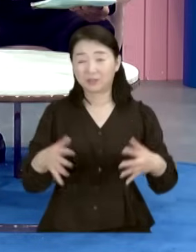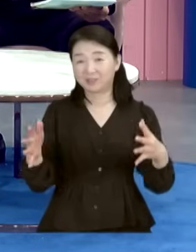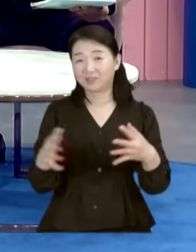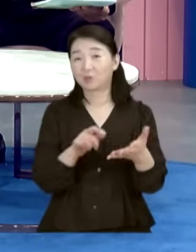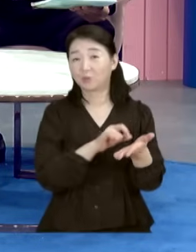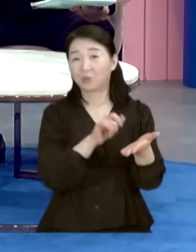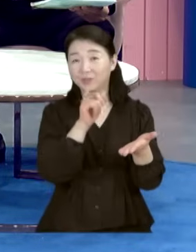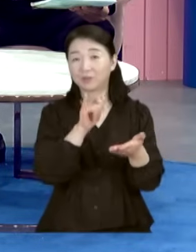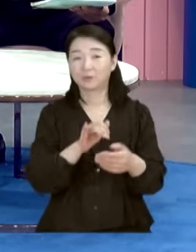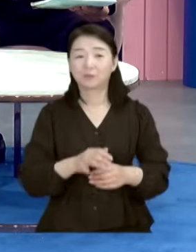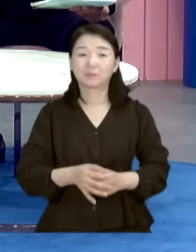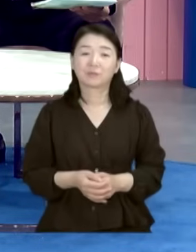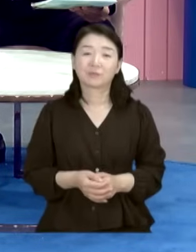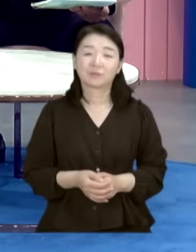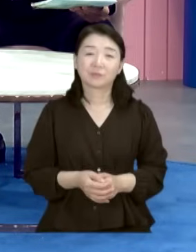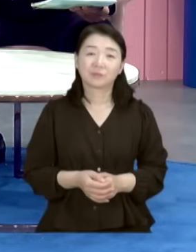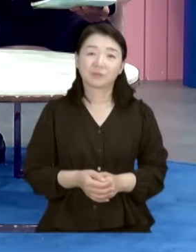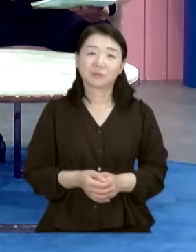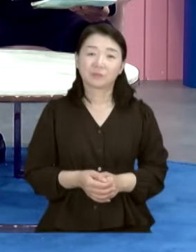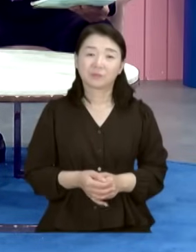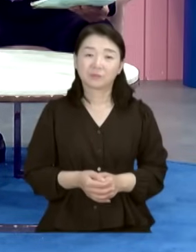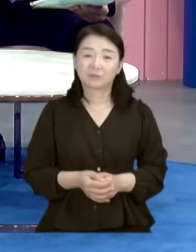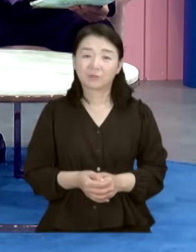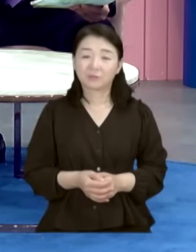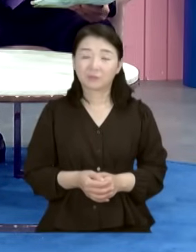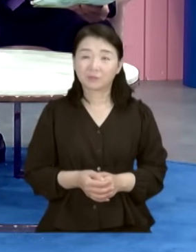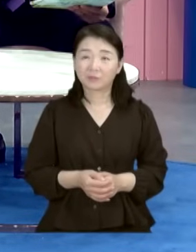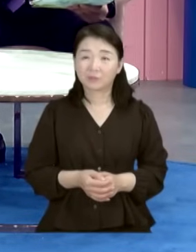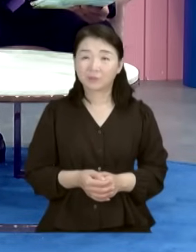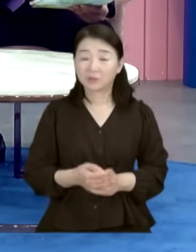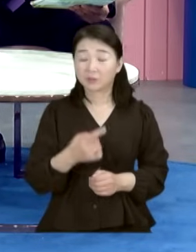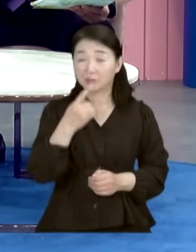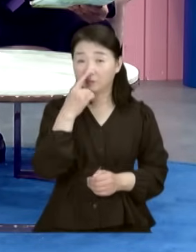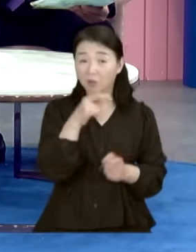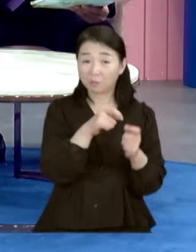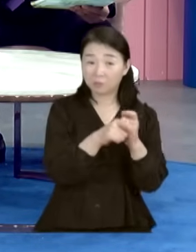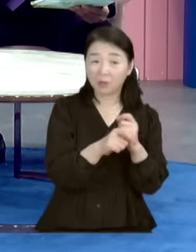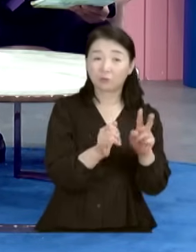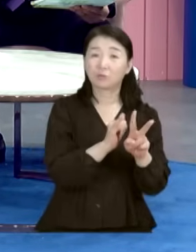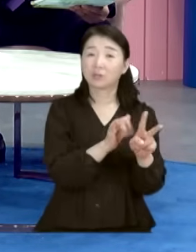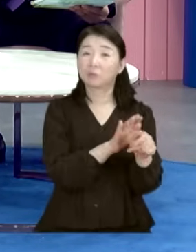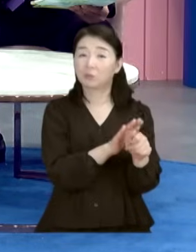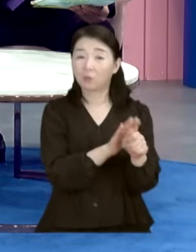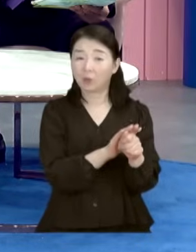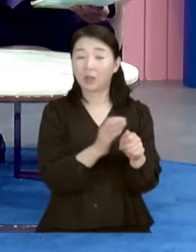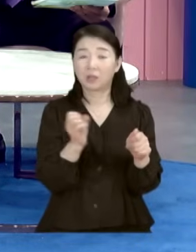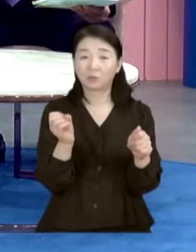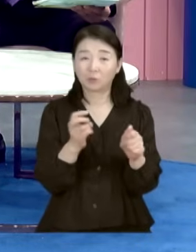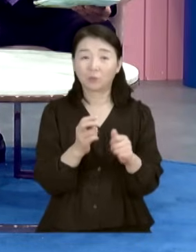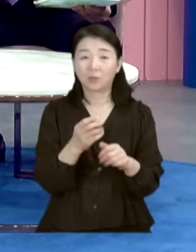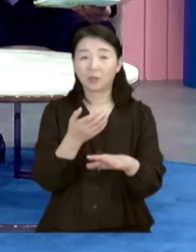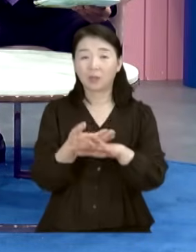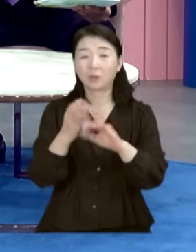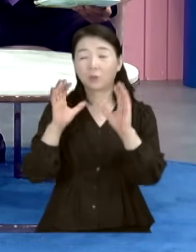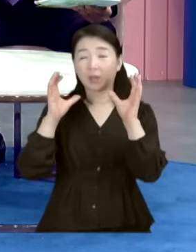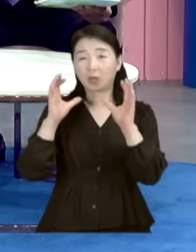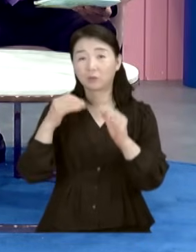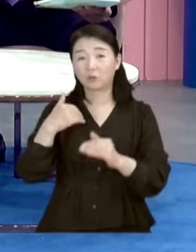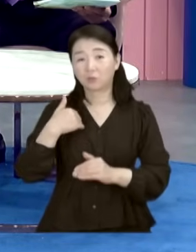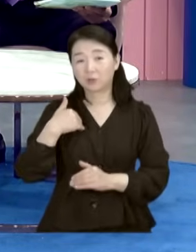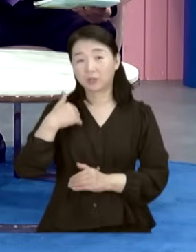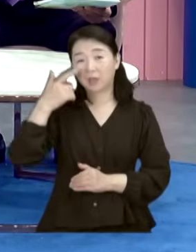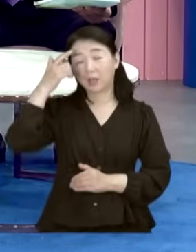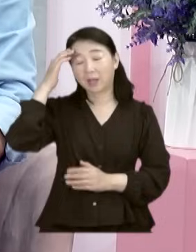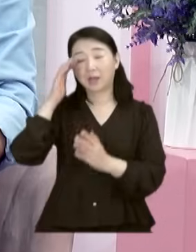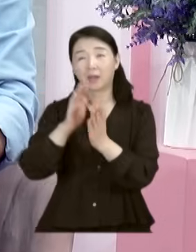하는 특약 사항이 있어요 그러면은 그 프랜차이즈 커피숍에서 두 사람을 도와야 돼요 해외 야동은